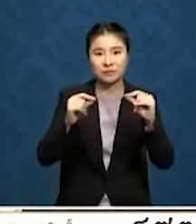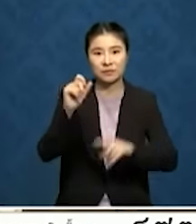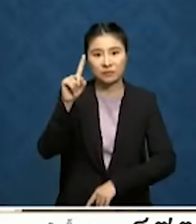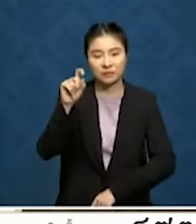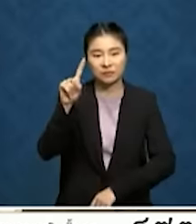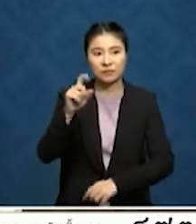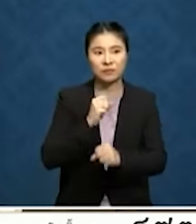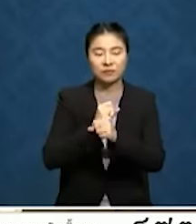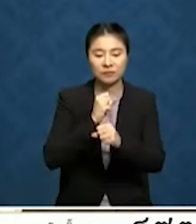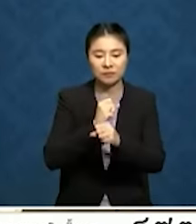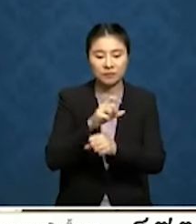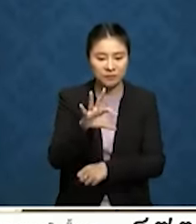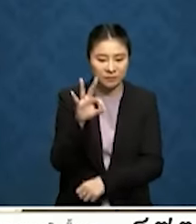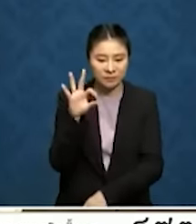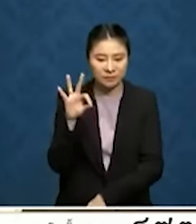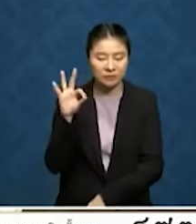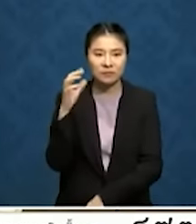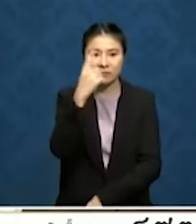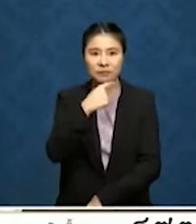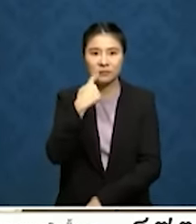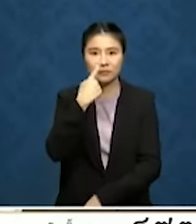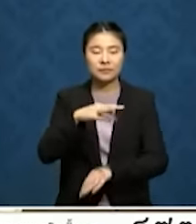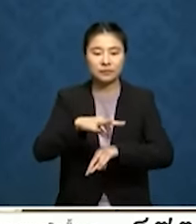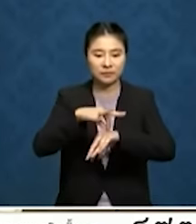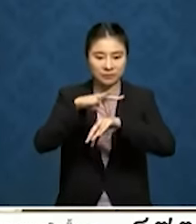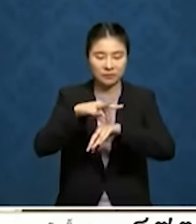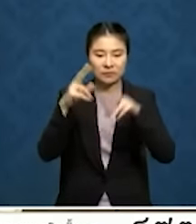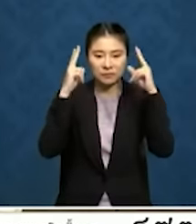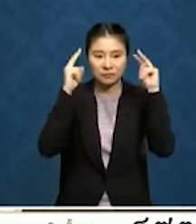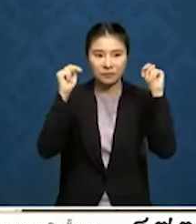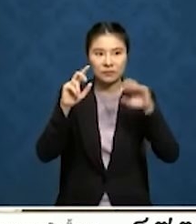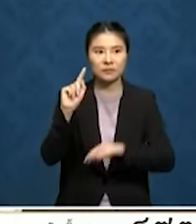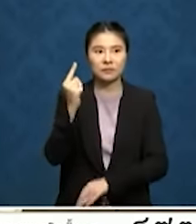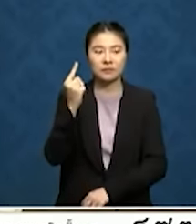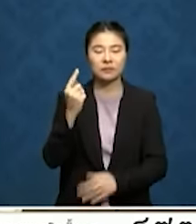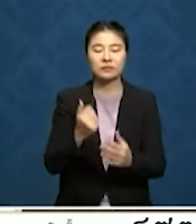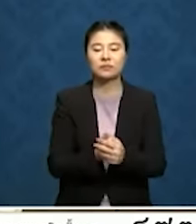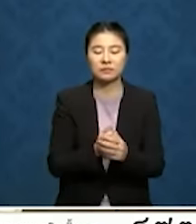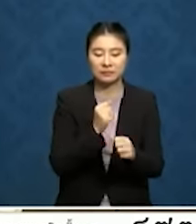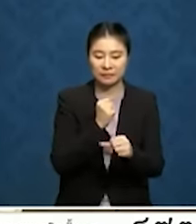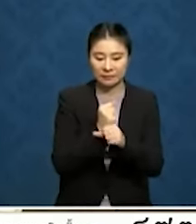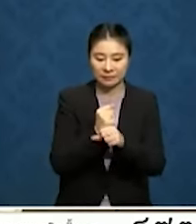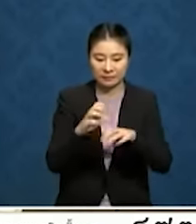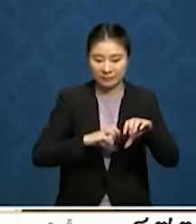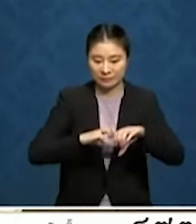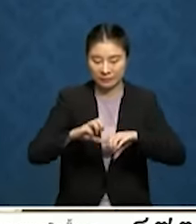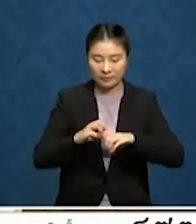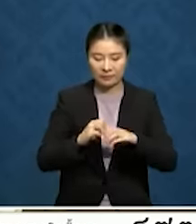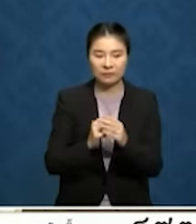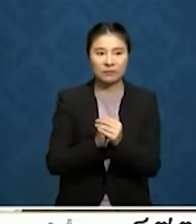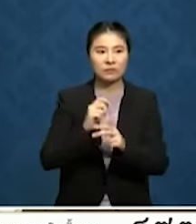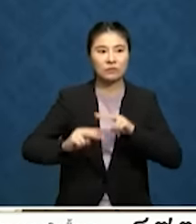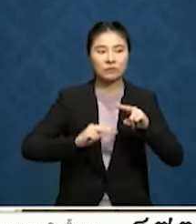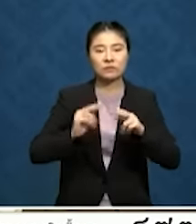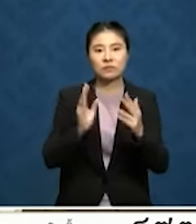การคัดเลือกนายกรัฐมนตรีคนใหม่เพื่อที่จะเข้ามาบริหารประเทศต่อไปผมก